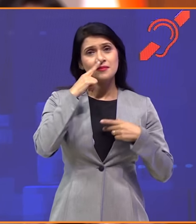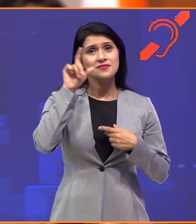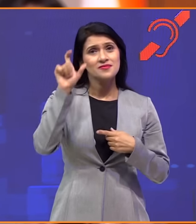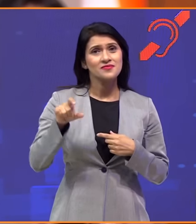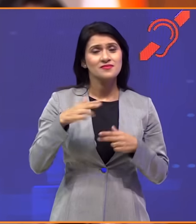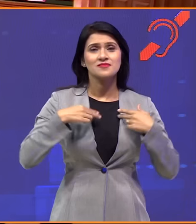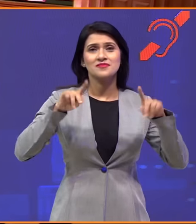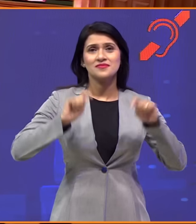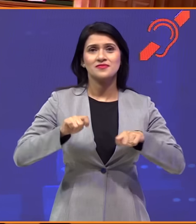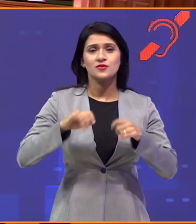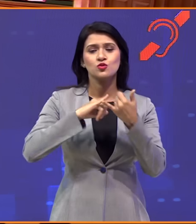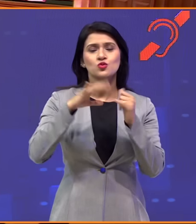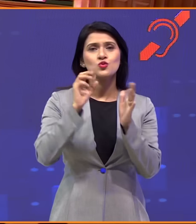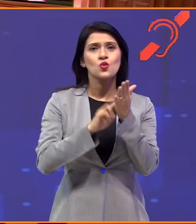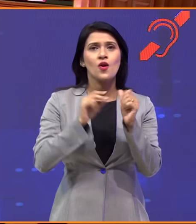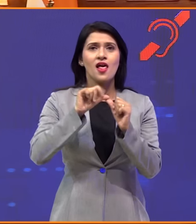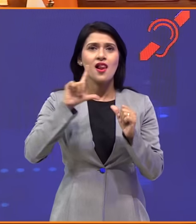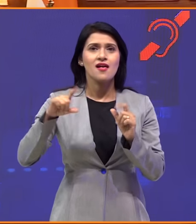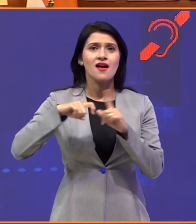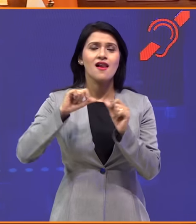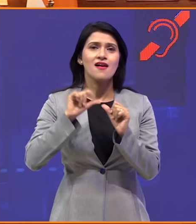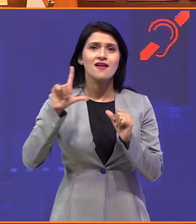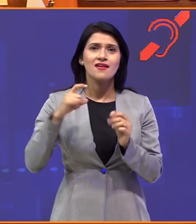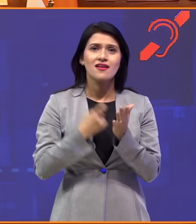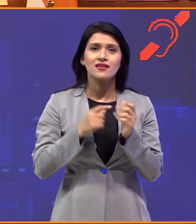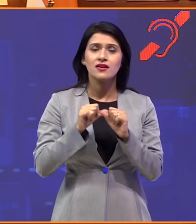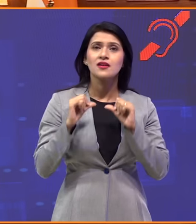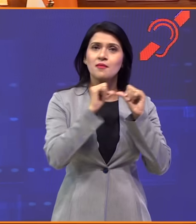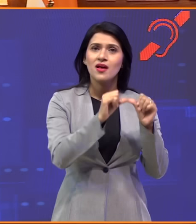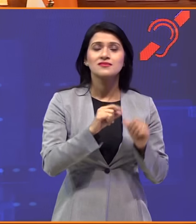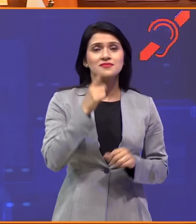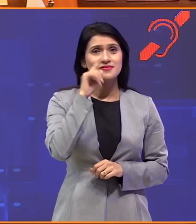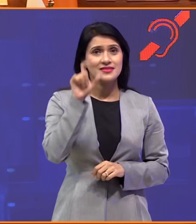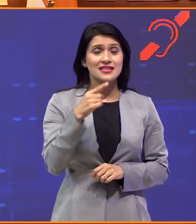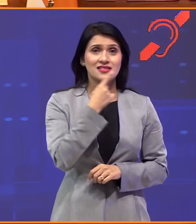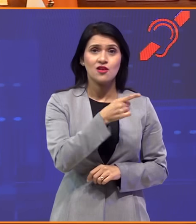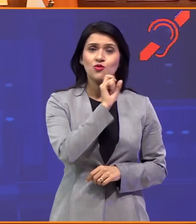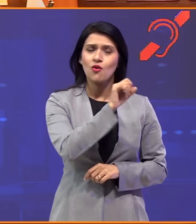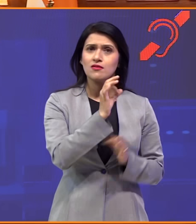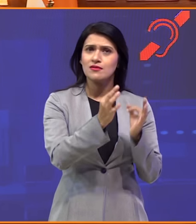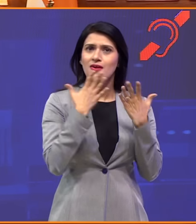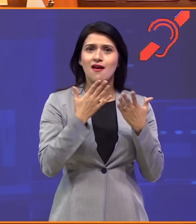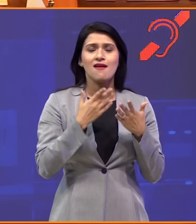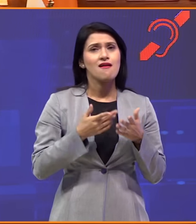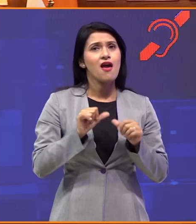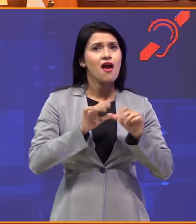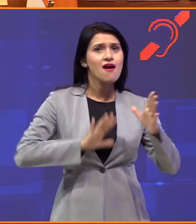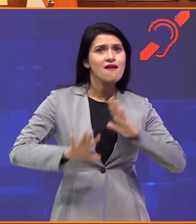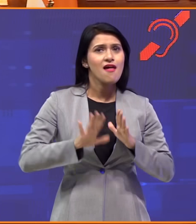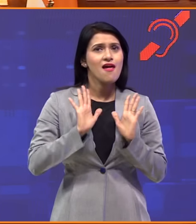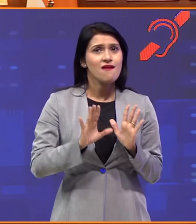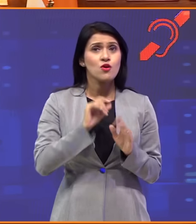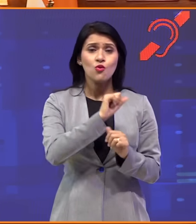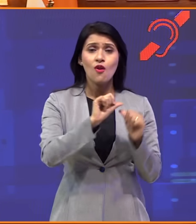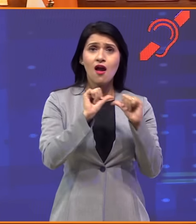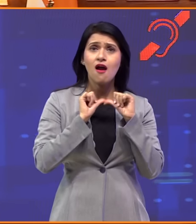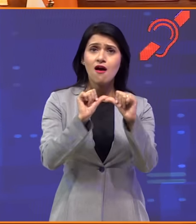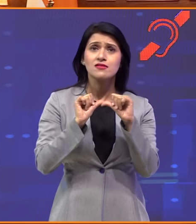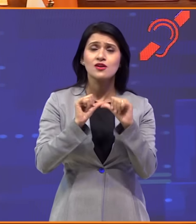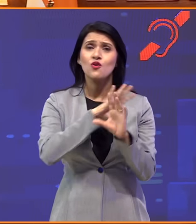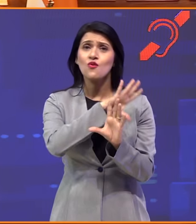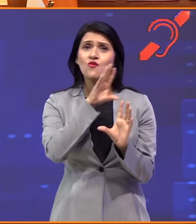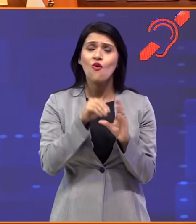कालरा के फैसले का मनोज आप बहुत ही इंटेंस एक्टर है यह हम सब जानते हैं पर आज आपके जवाबों ने यह बताया